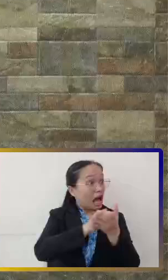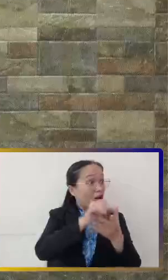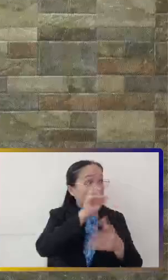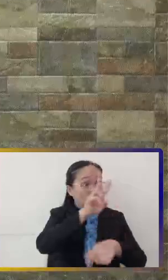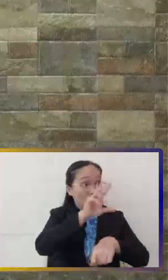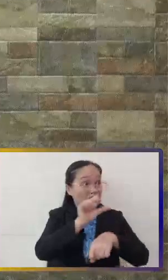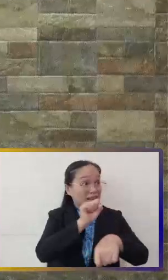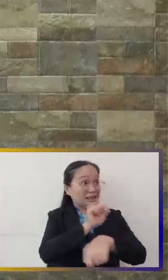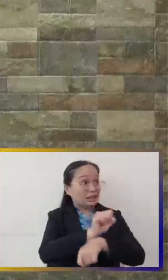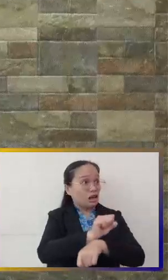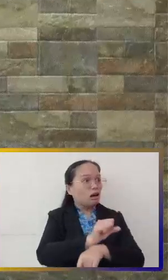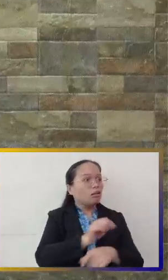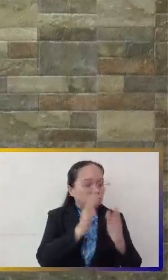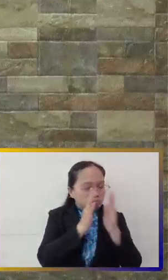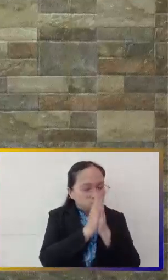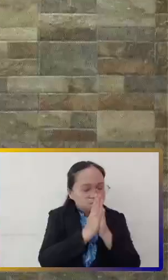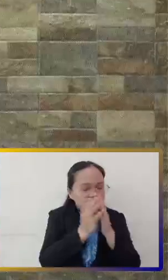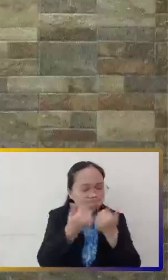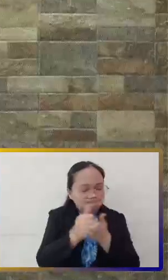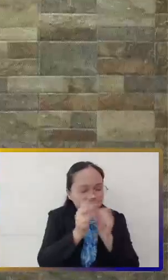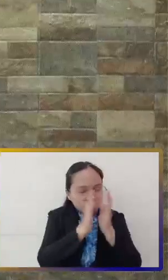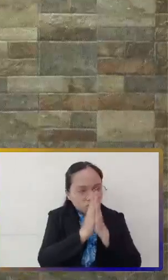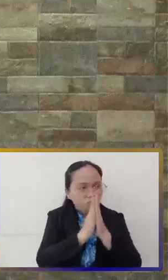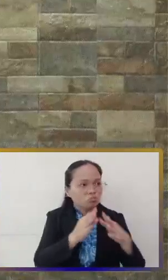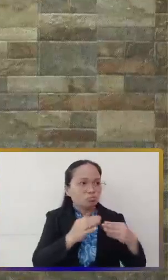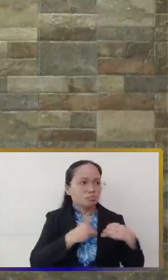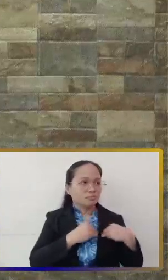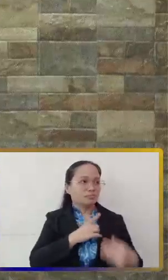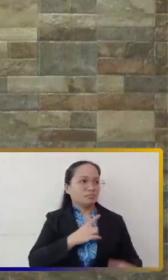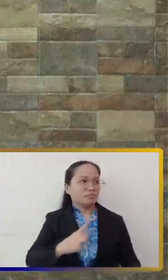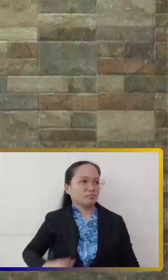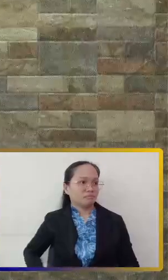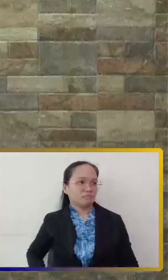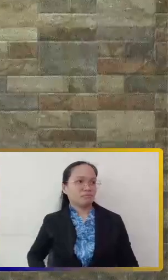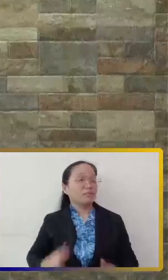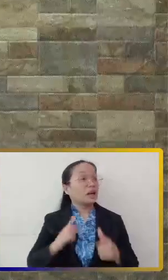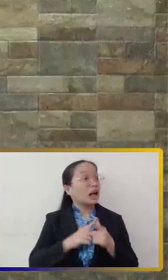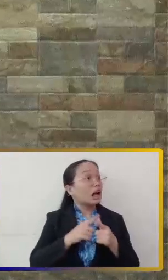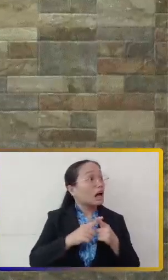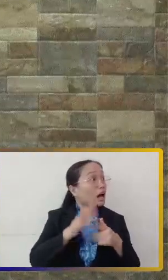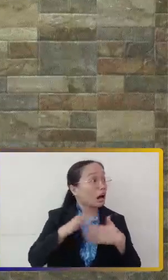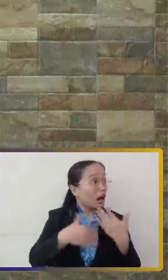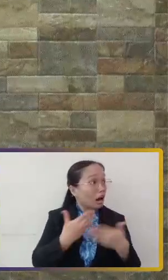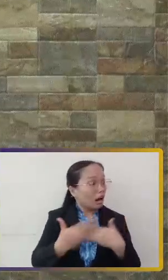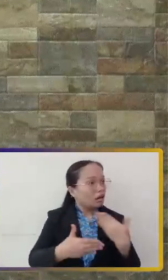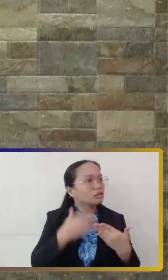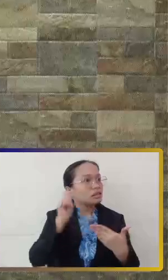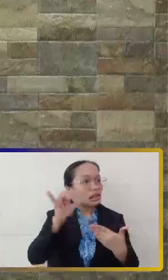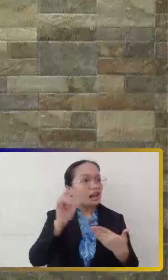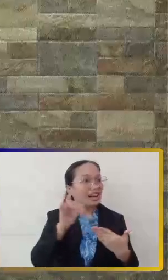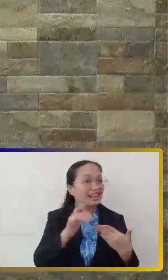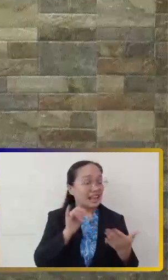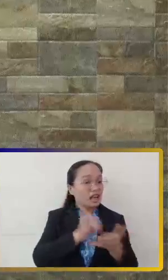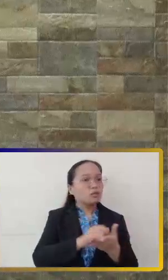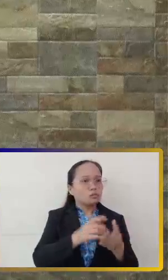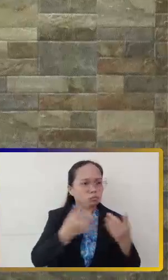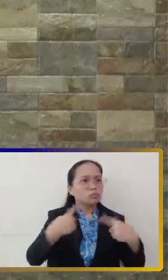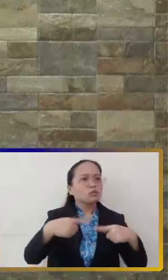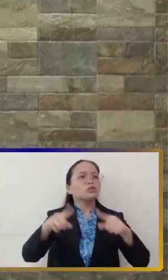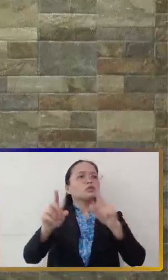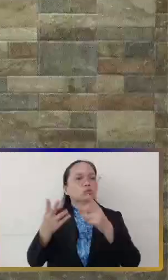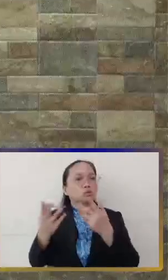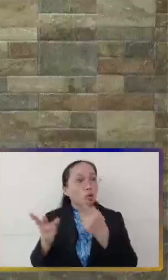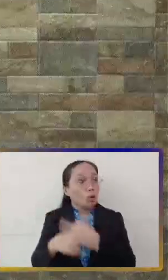panalangin. Sumusunod sila sa panalangin. And then, mga kapatid, hinatid pa rin talaga nila ako doon sa hotel. Hinatid pa rin